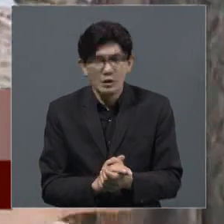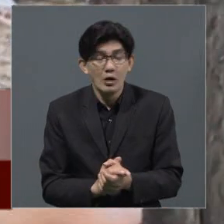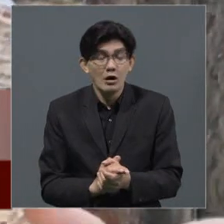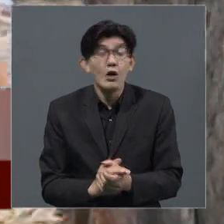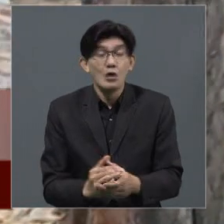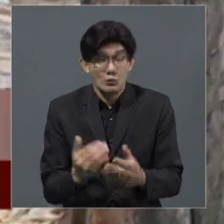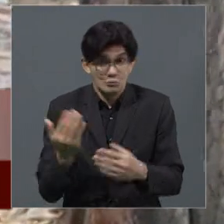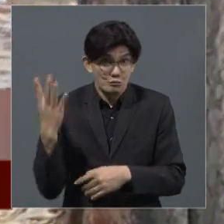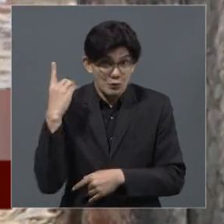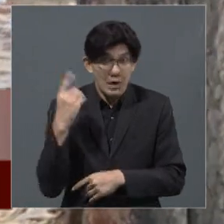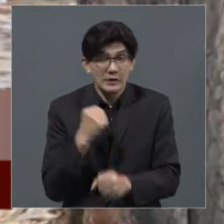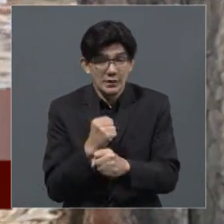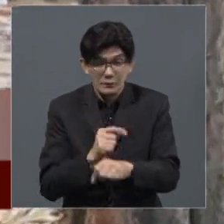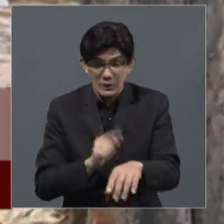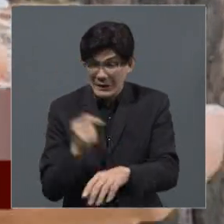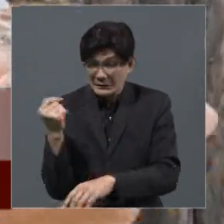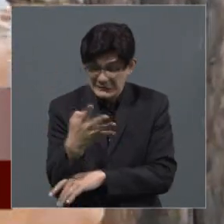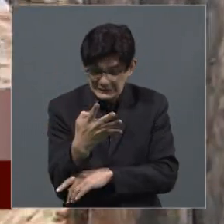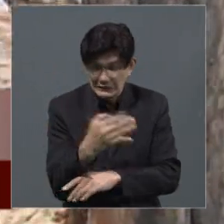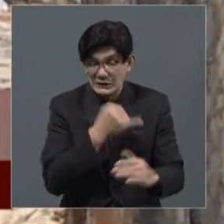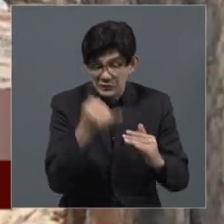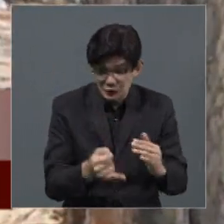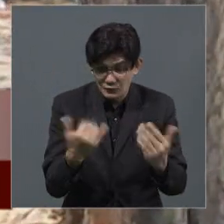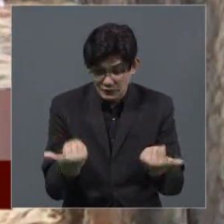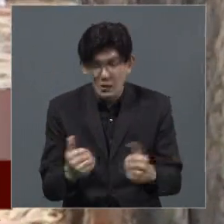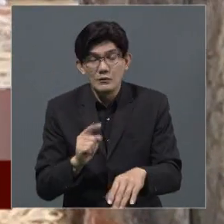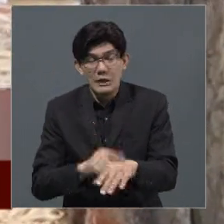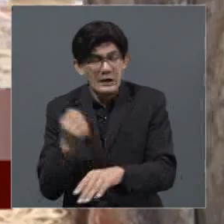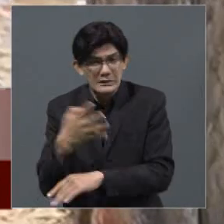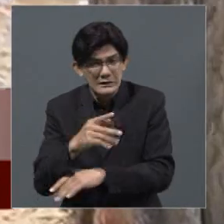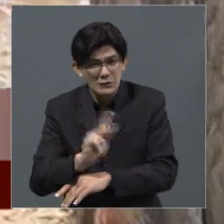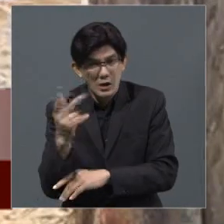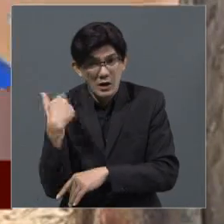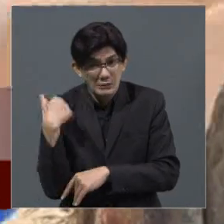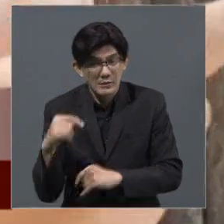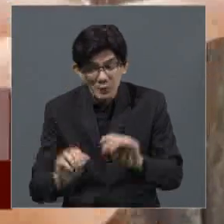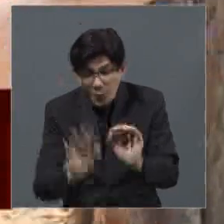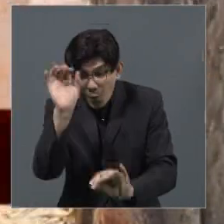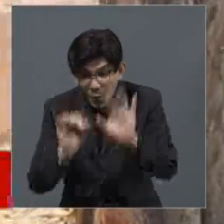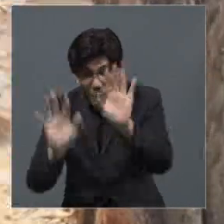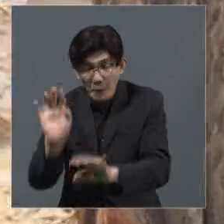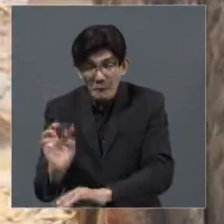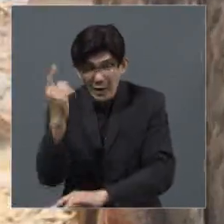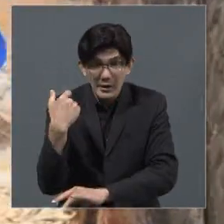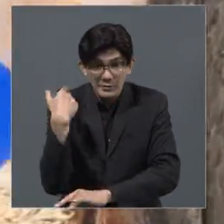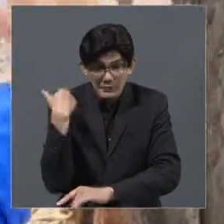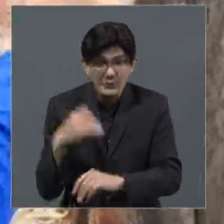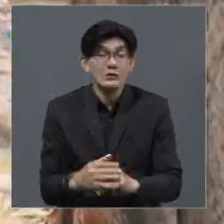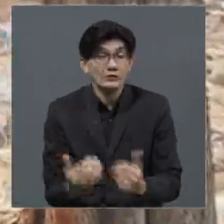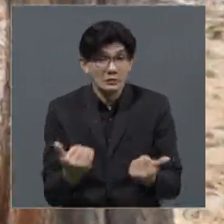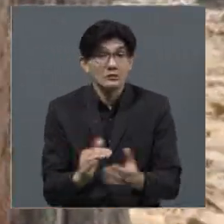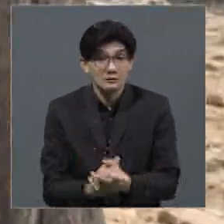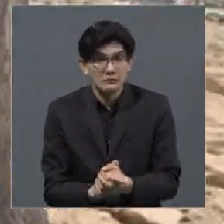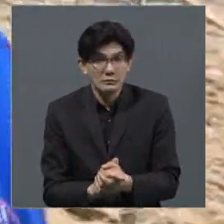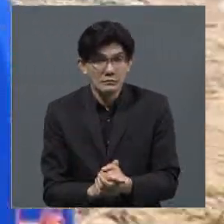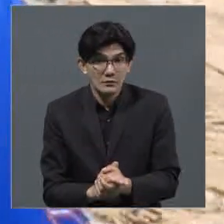านเนี่ยเราก็ลุยกันจนถึงประมาณตีสี่ครึ่งแต่ตอนประมาณตั้งตีสี่กว่าเนี่ยมันมีควันมันเขาเรียกลมมันเปลี่ยนทิศอ่ะเนาะควันมันเลยต